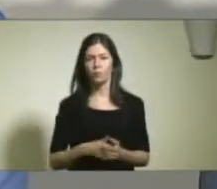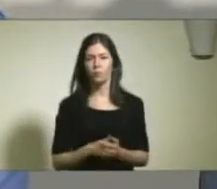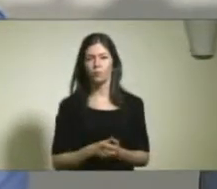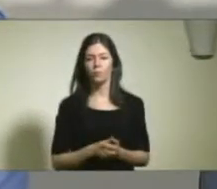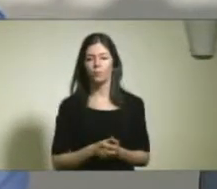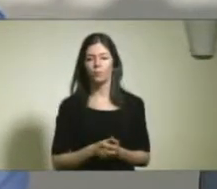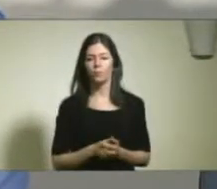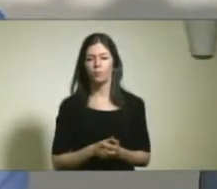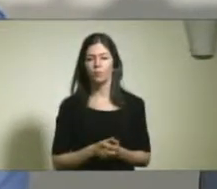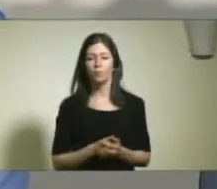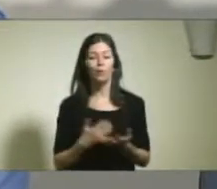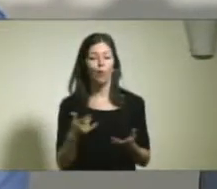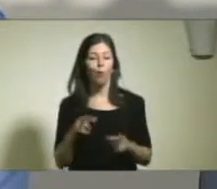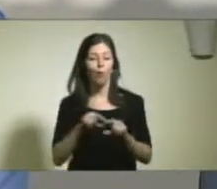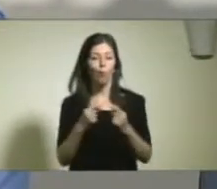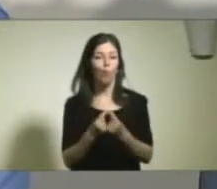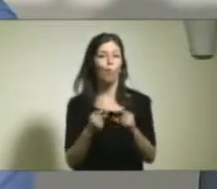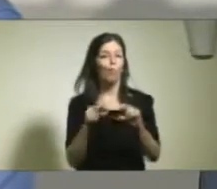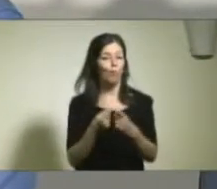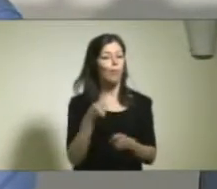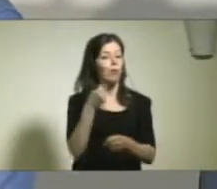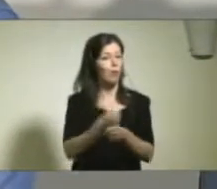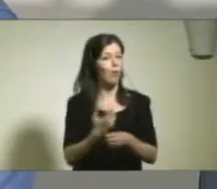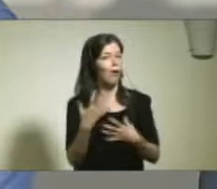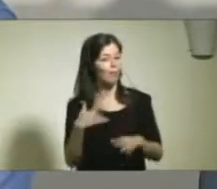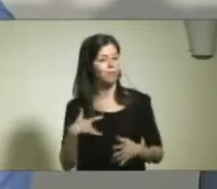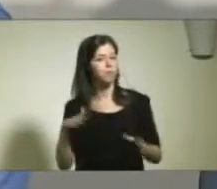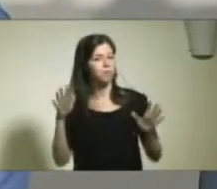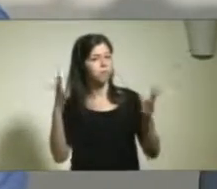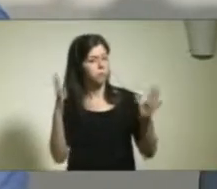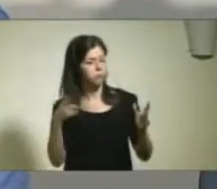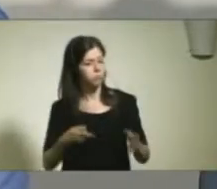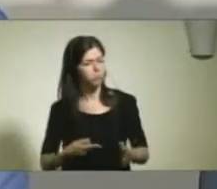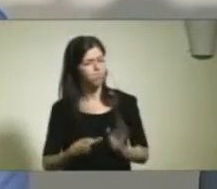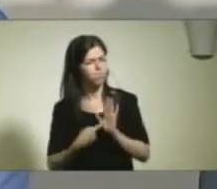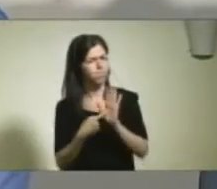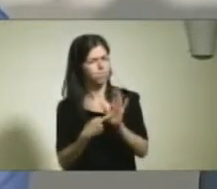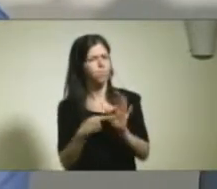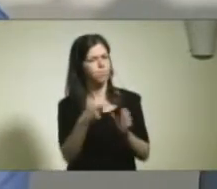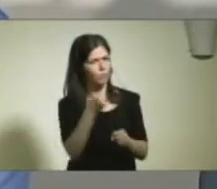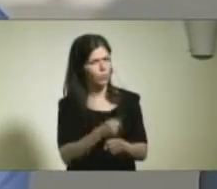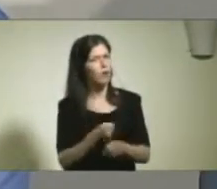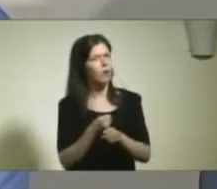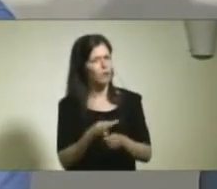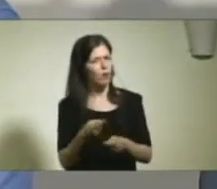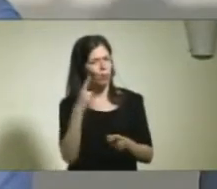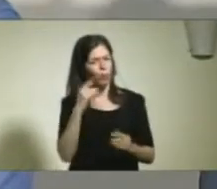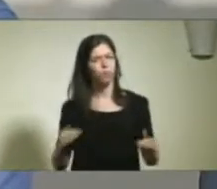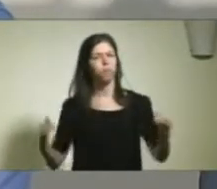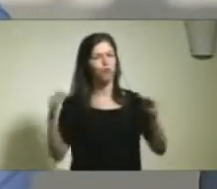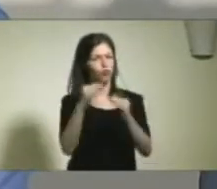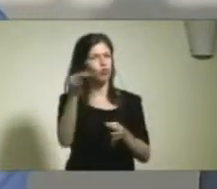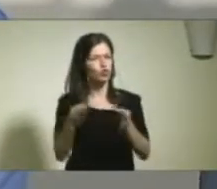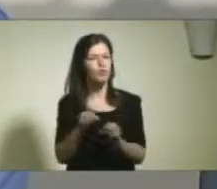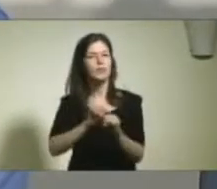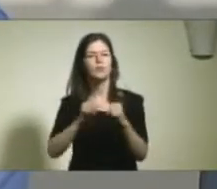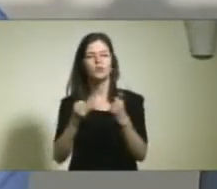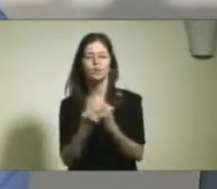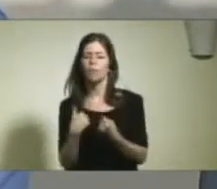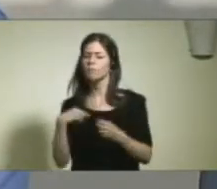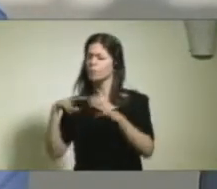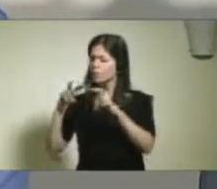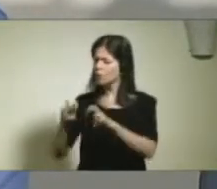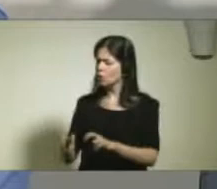tout le crédit pour le travail qu'ils ont fait, en soulignant ce travail pour la justice sociale. En faisant notre